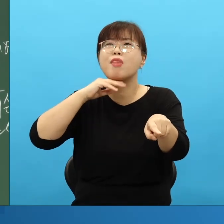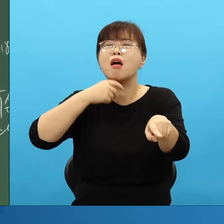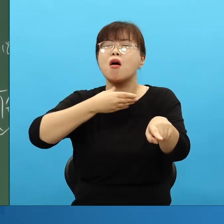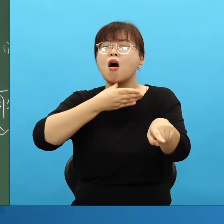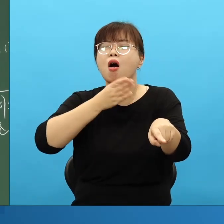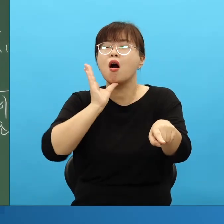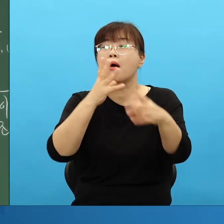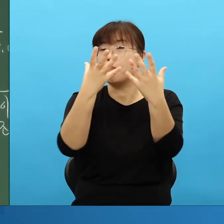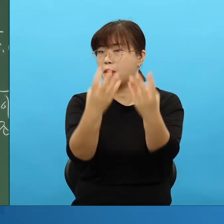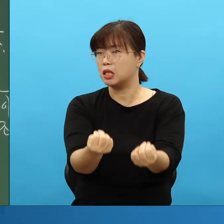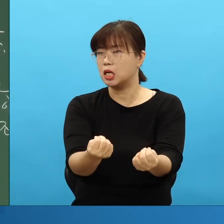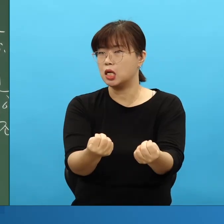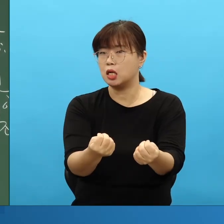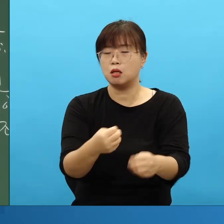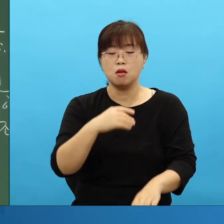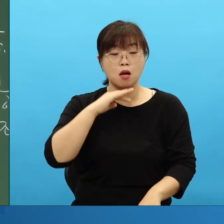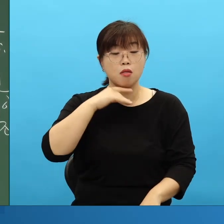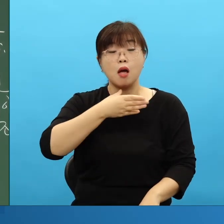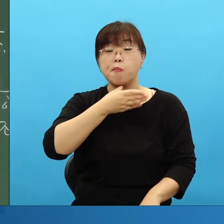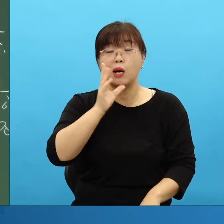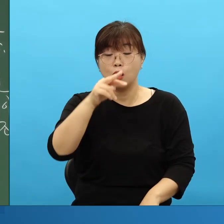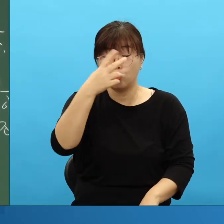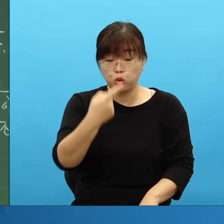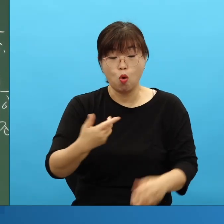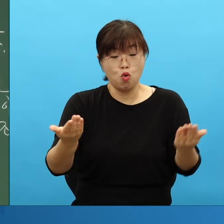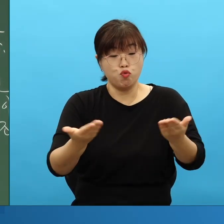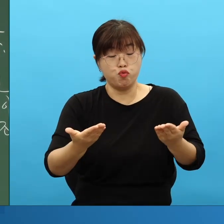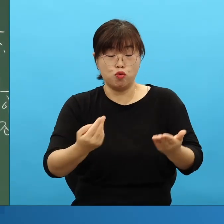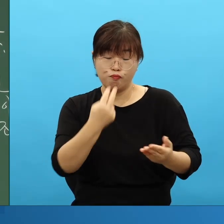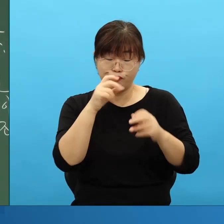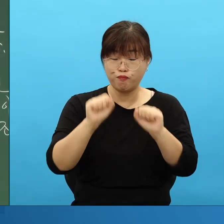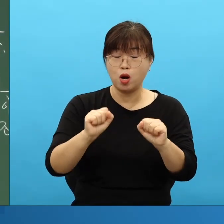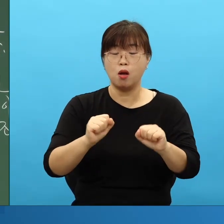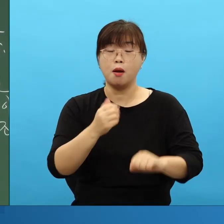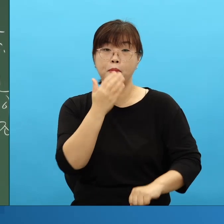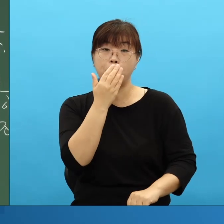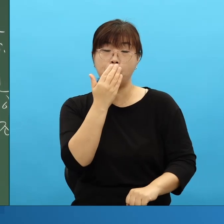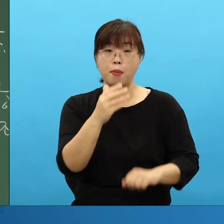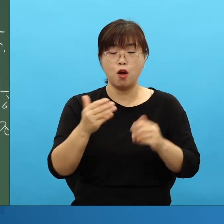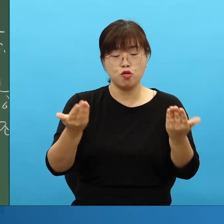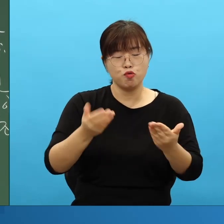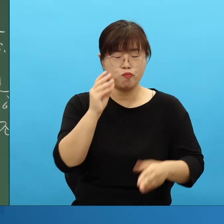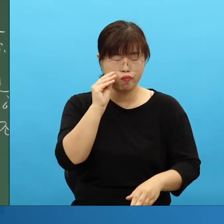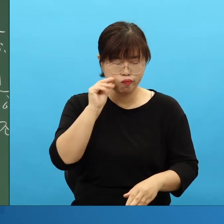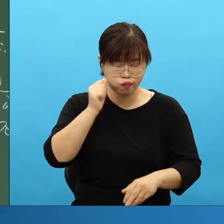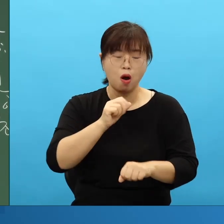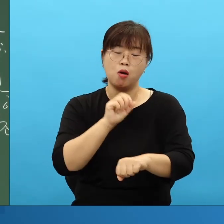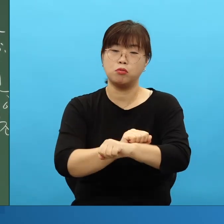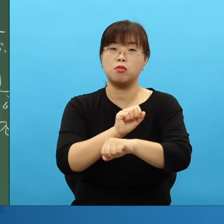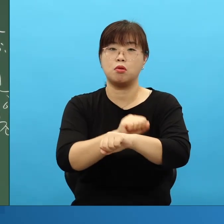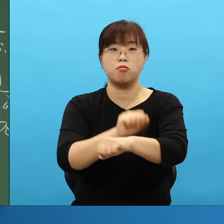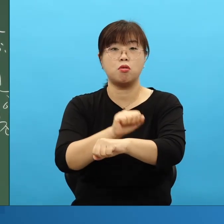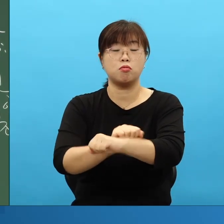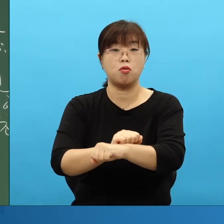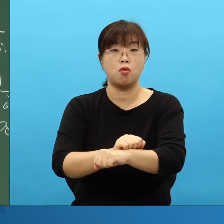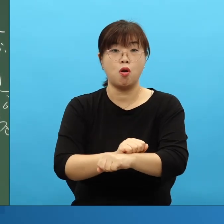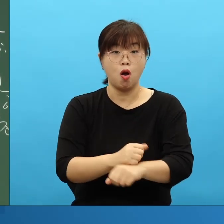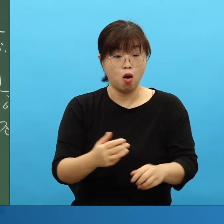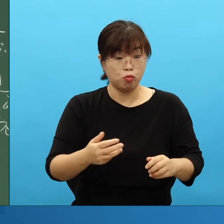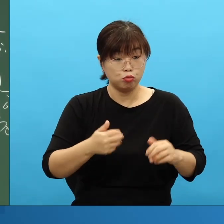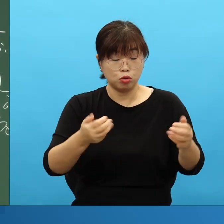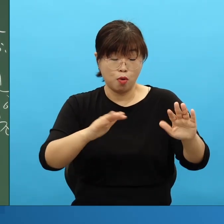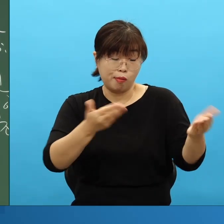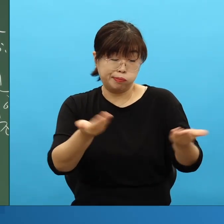100% 일합니다. And you can't say 100%. Perhaps that's an exaggeration, but close to 100% of the people of the elderly population continue to work.